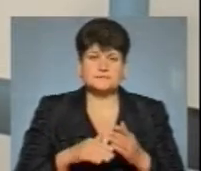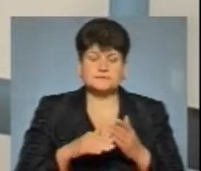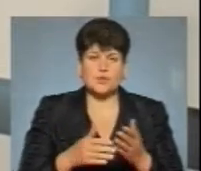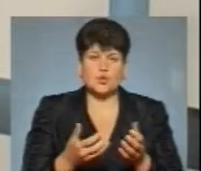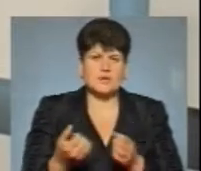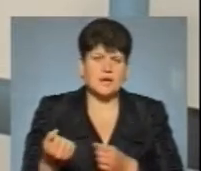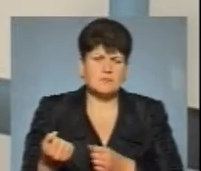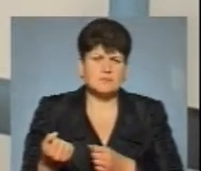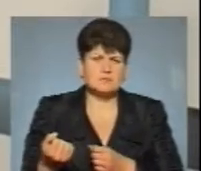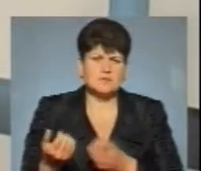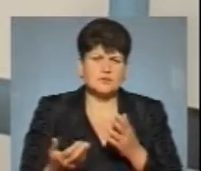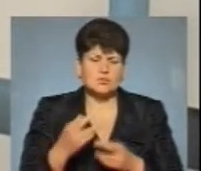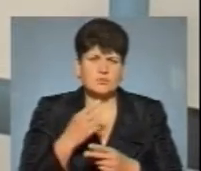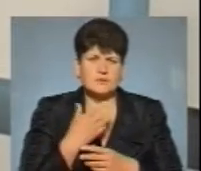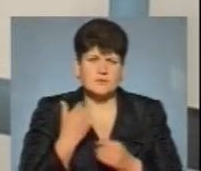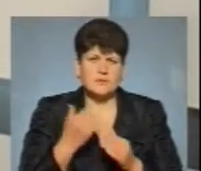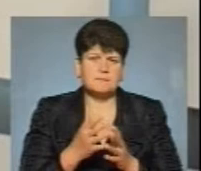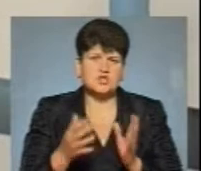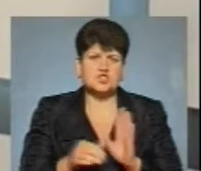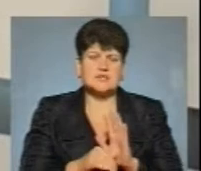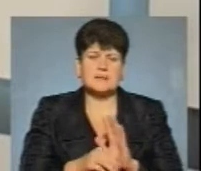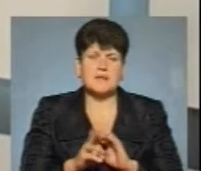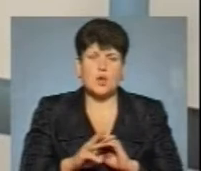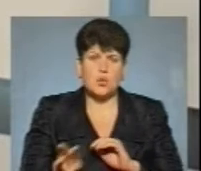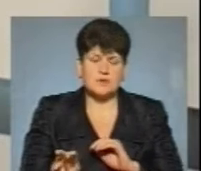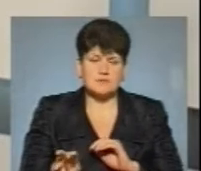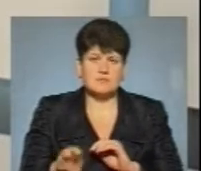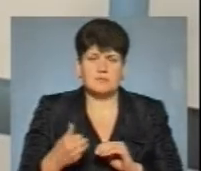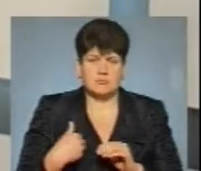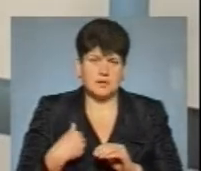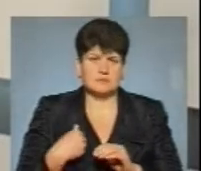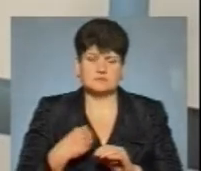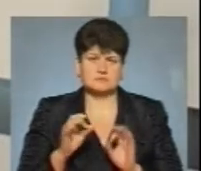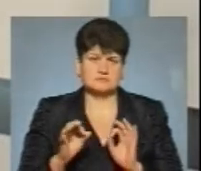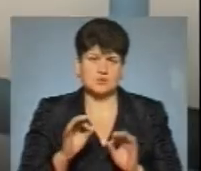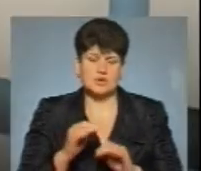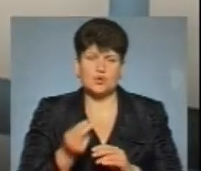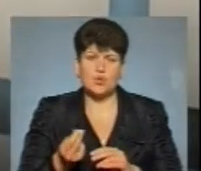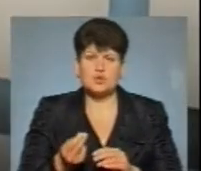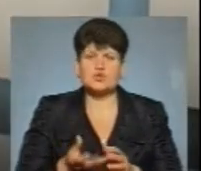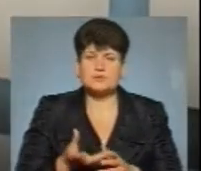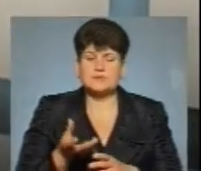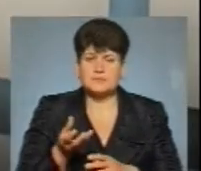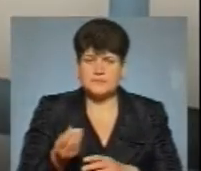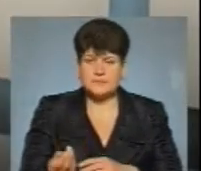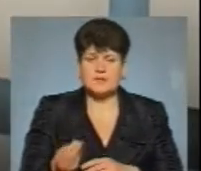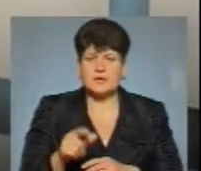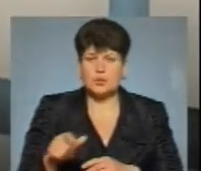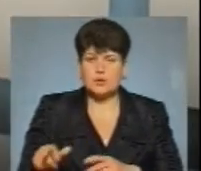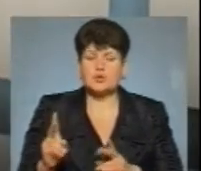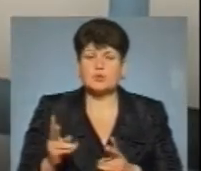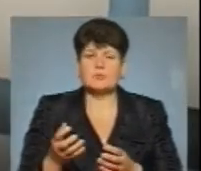отримала, якщо я не помиляюся, більше там 6 мільйонів. Тобто ми достатньо коштів для того, щоб розрахуватися з людьми, які